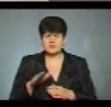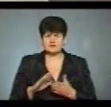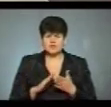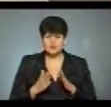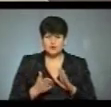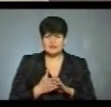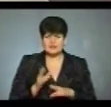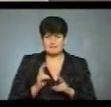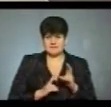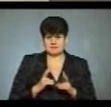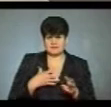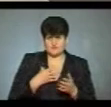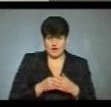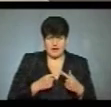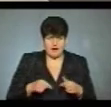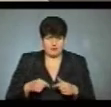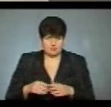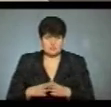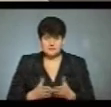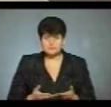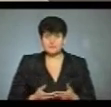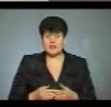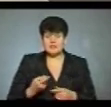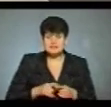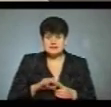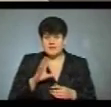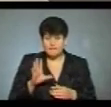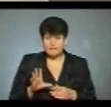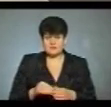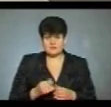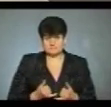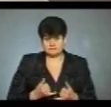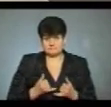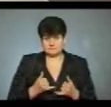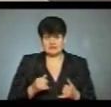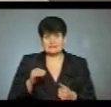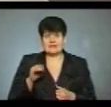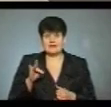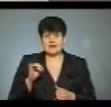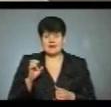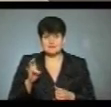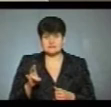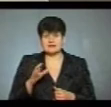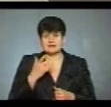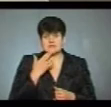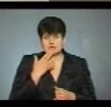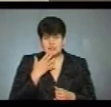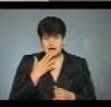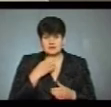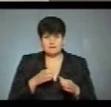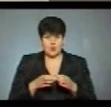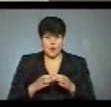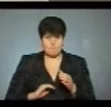на підприємствах своєї галузі. Натомість це все йде на догоду так званим транснаціональним корпораціям і компаніям для того,